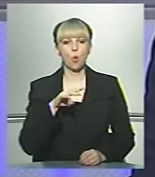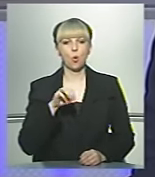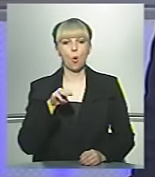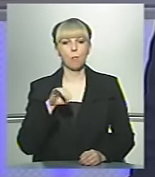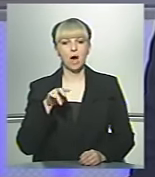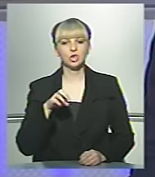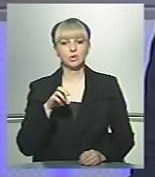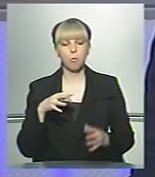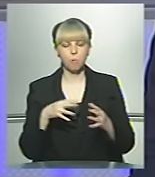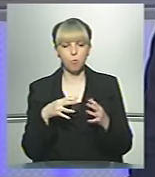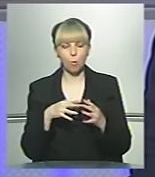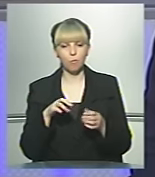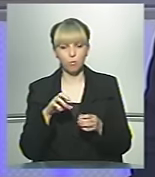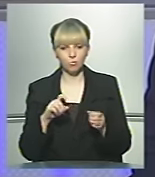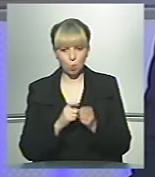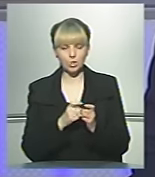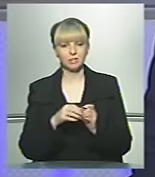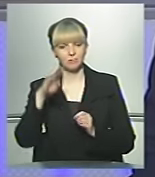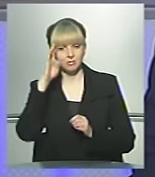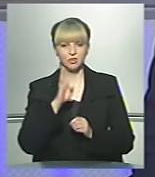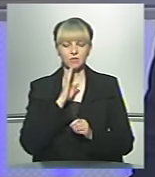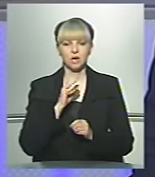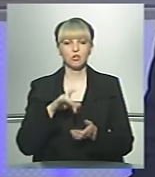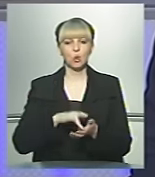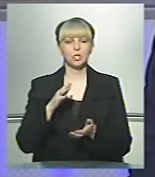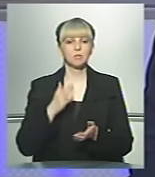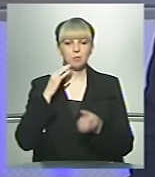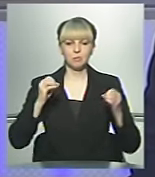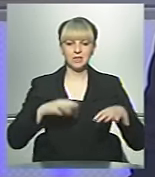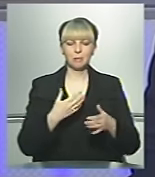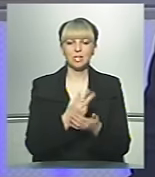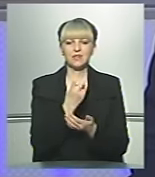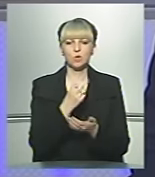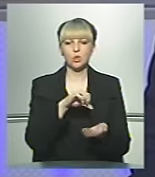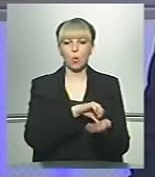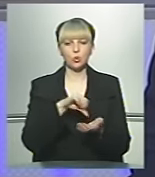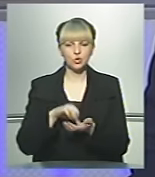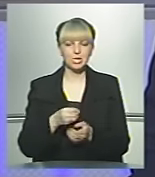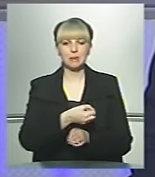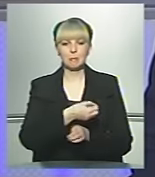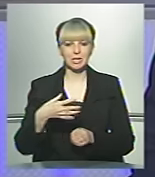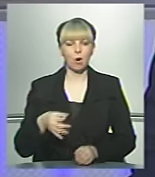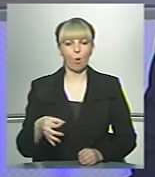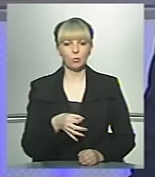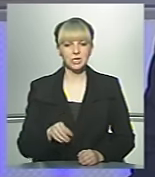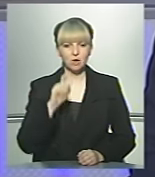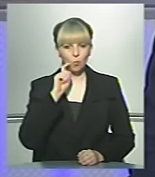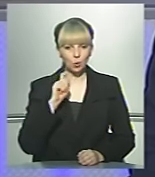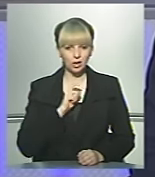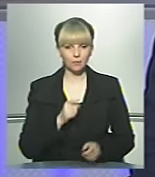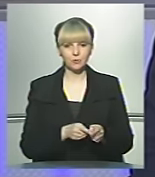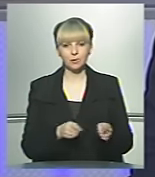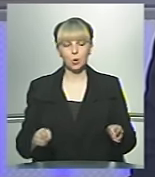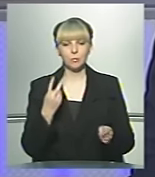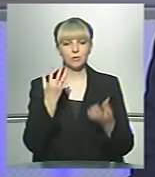серед чоловіків та жінок. До столиці Буковини з'їхалося близько 200 учасників із 15 областей України.